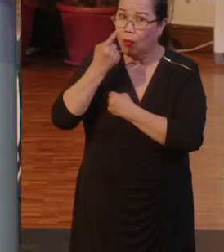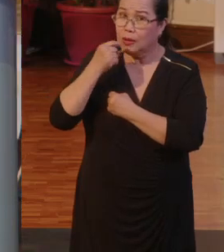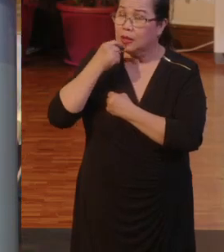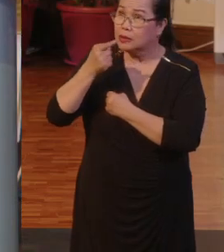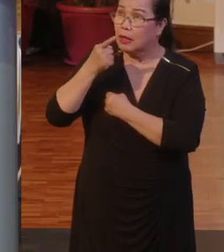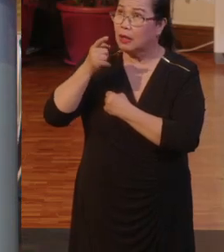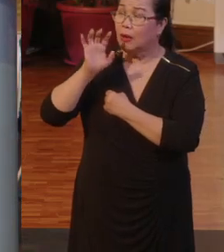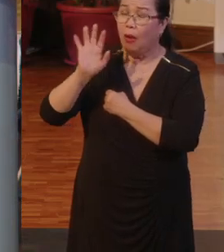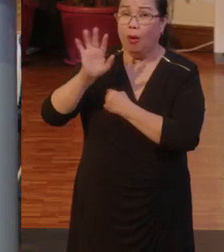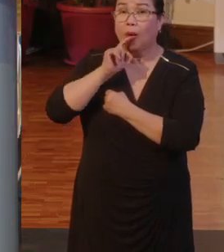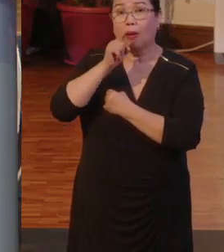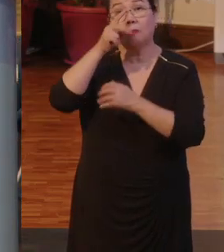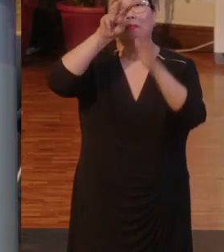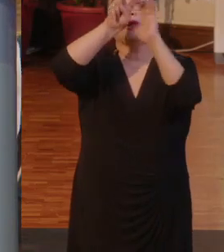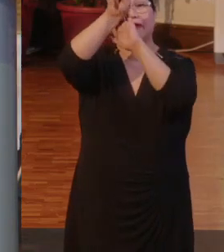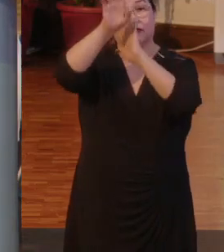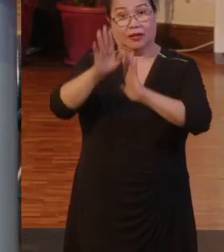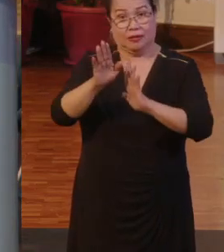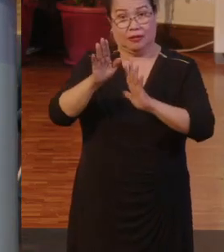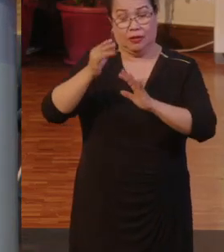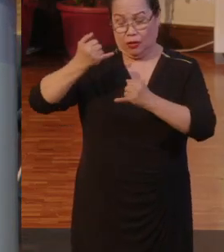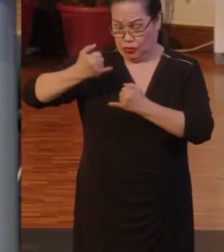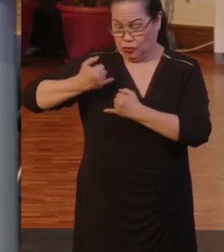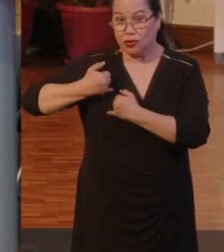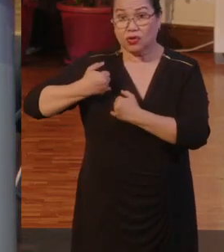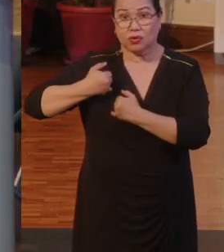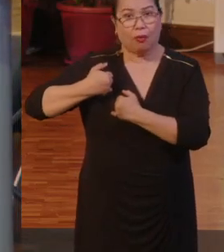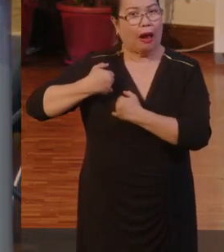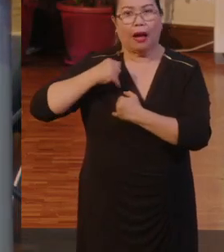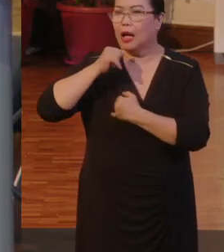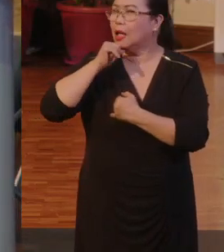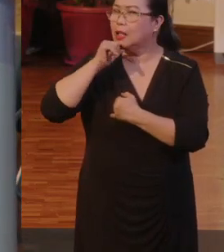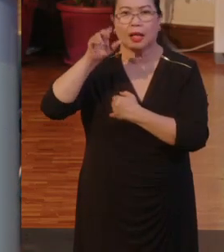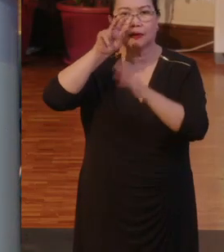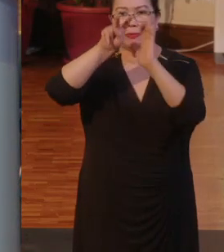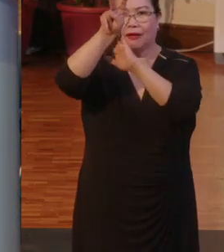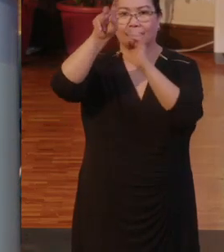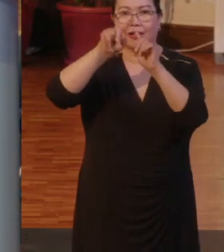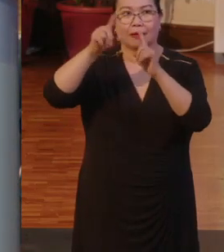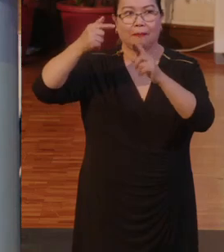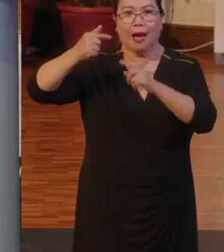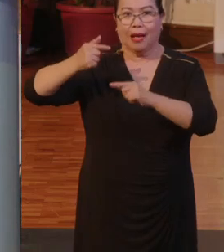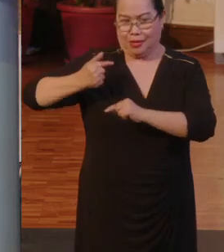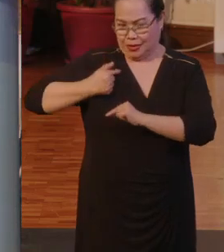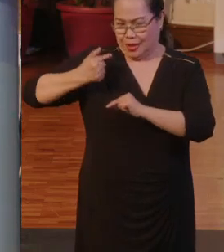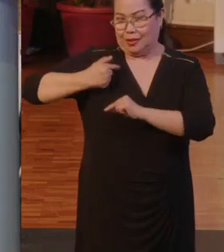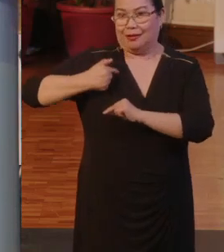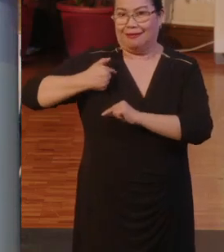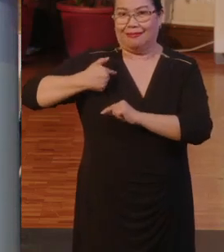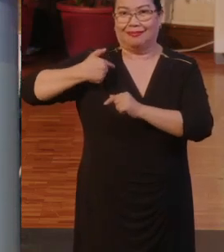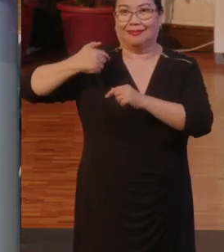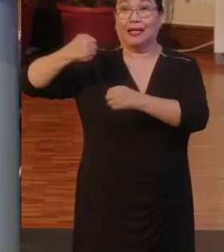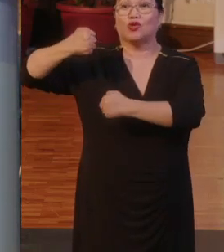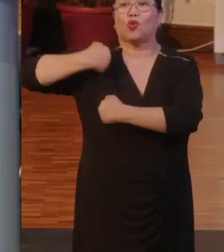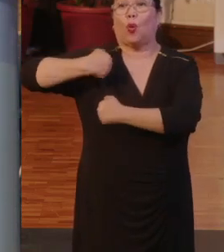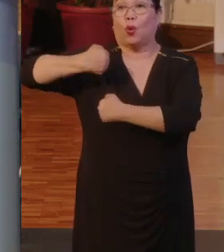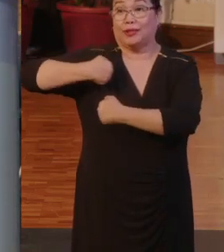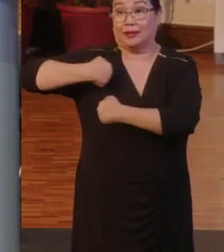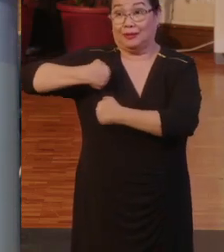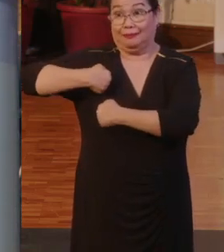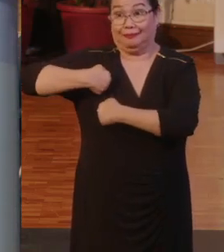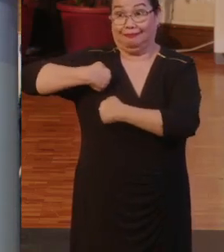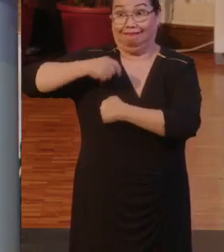propeta. Si Joshua po ay isang general. Pero sa ganitong pagkakataon, siya po ay ginamit